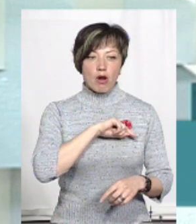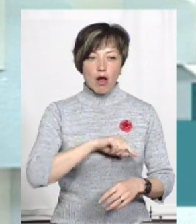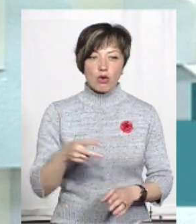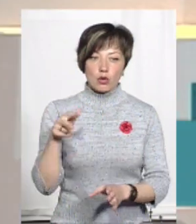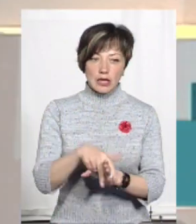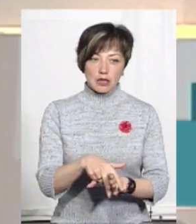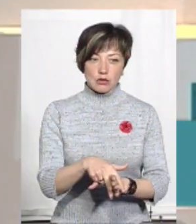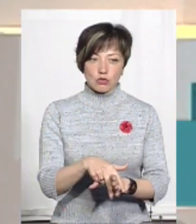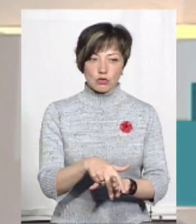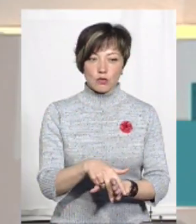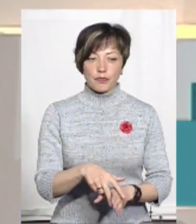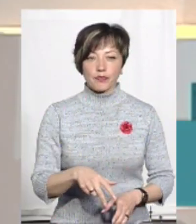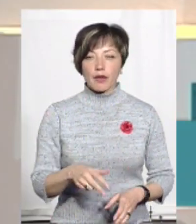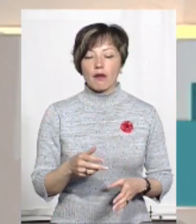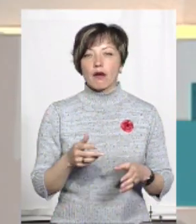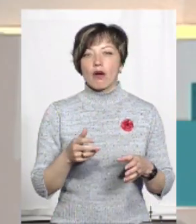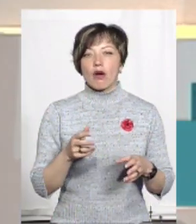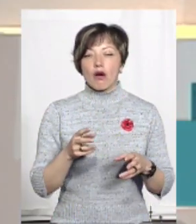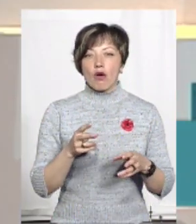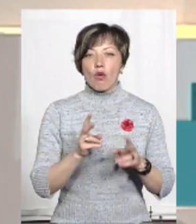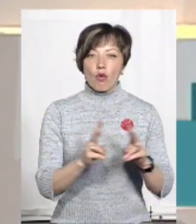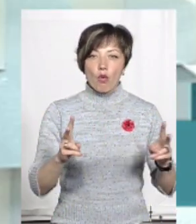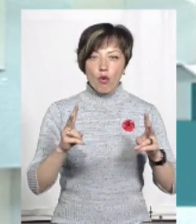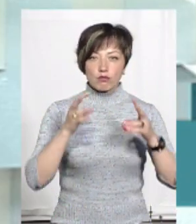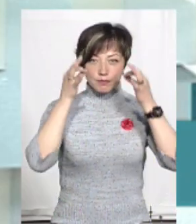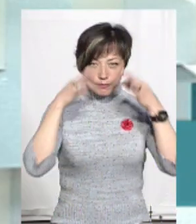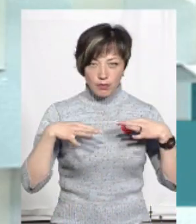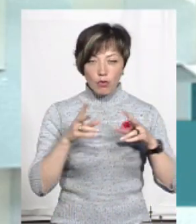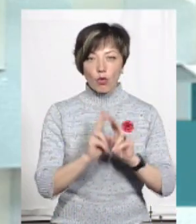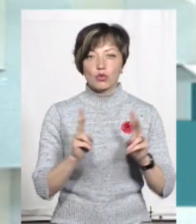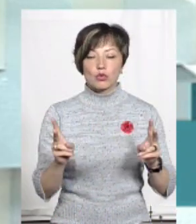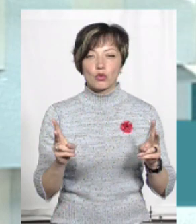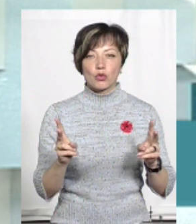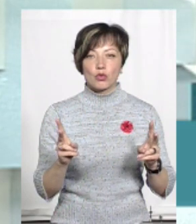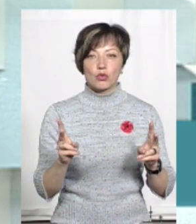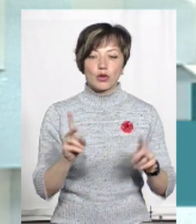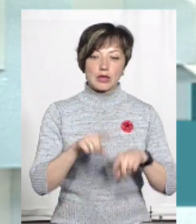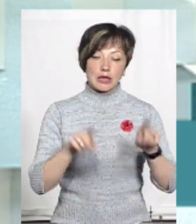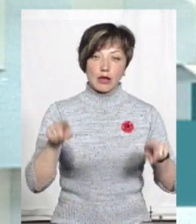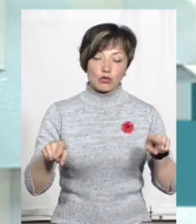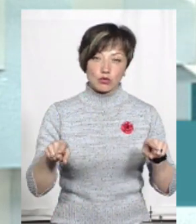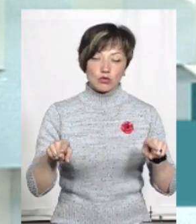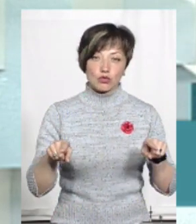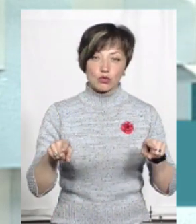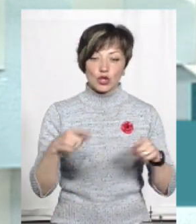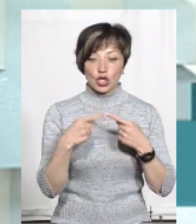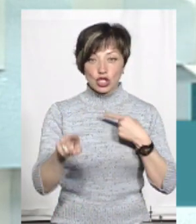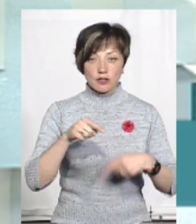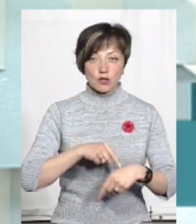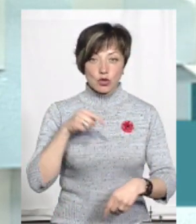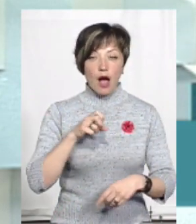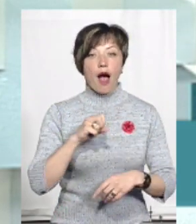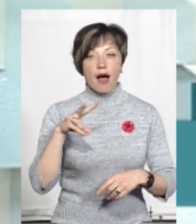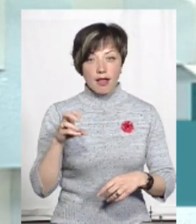тиску. Так? В кого сльози на очах, де в кого інші